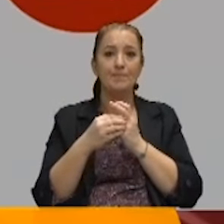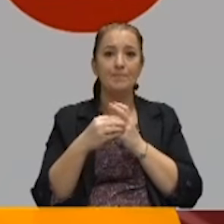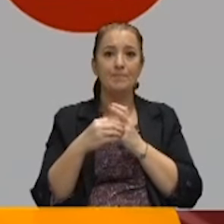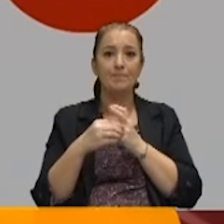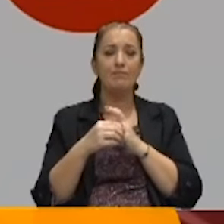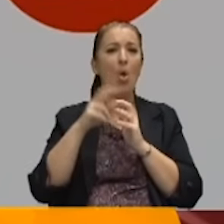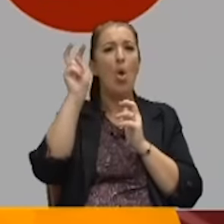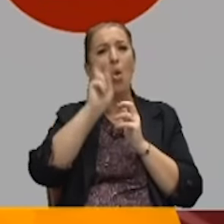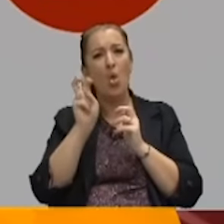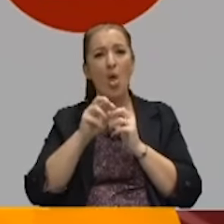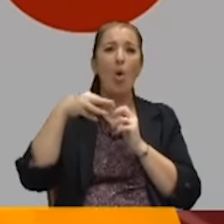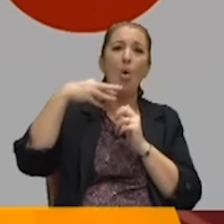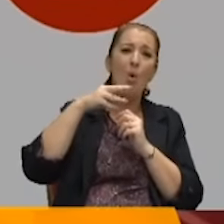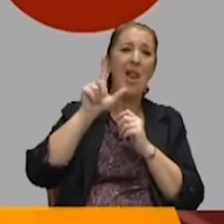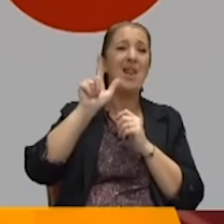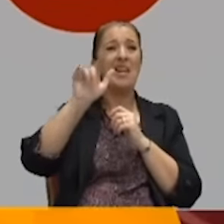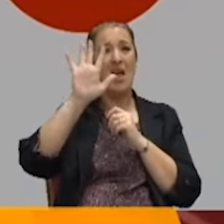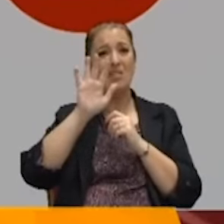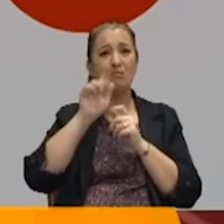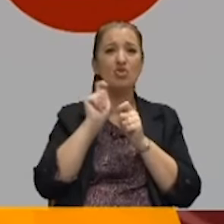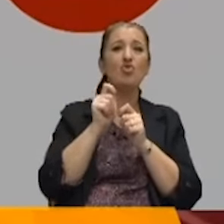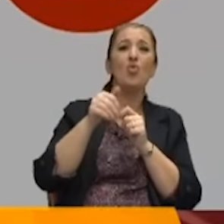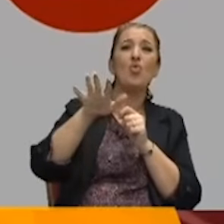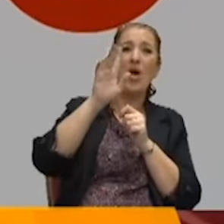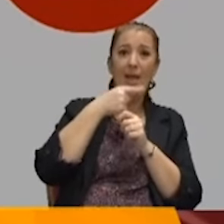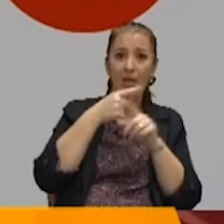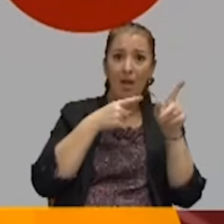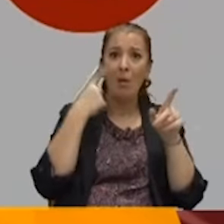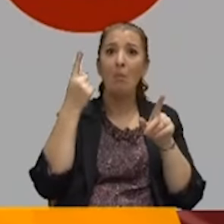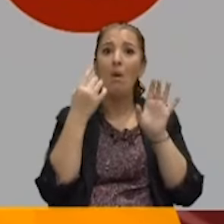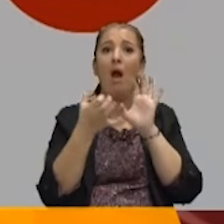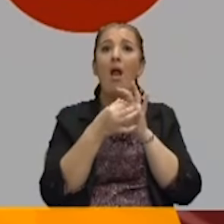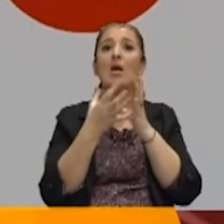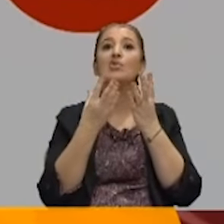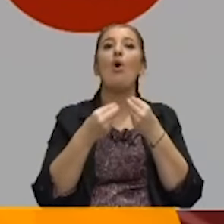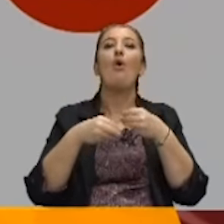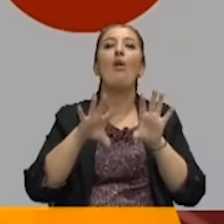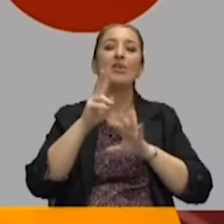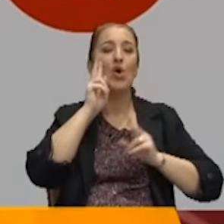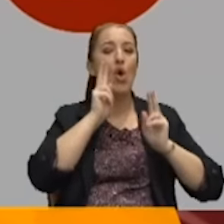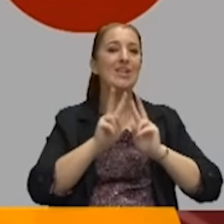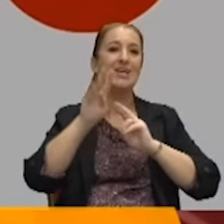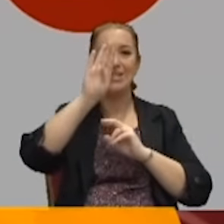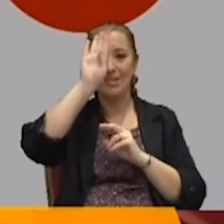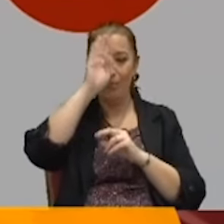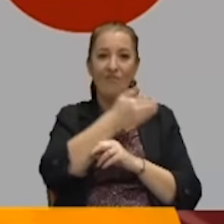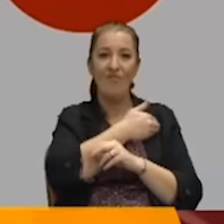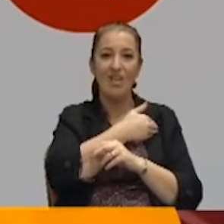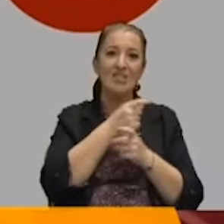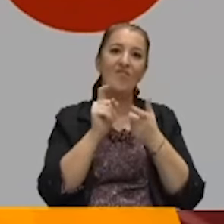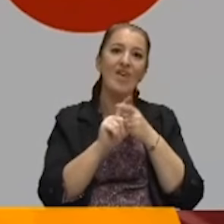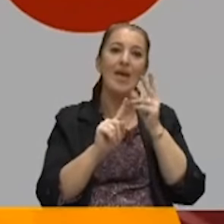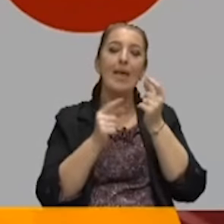ne işimiz var falan denmesinin hiçbir alakası olmadığının somut göstergesidir İstanbul halkına ve